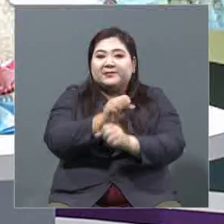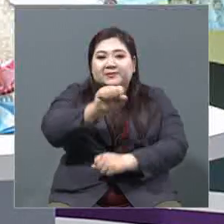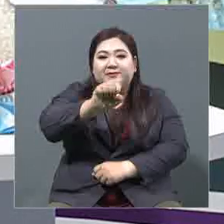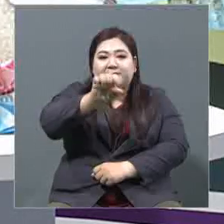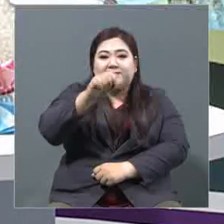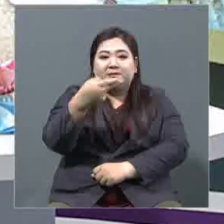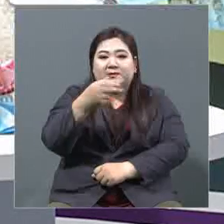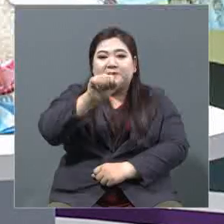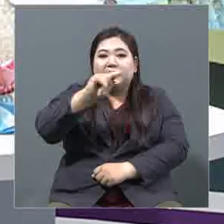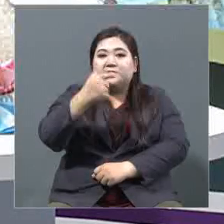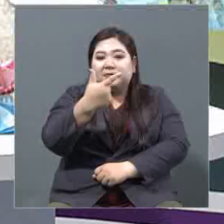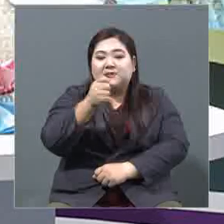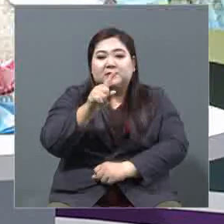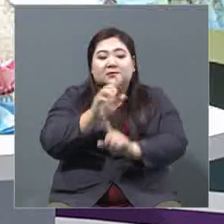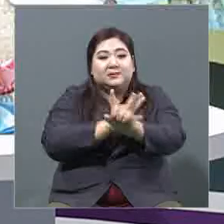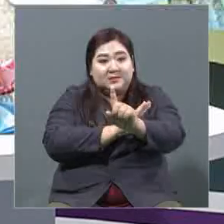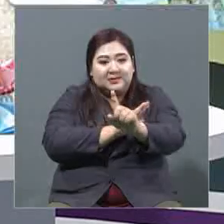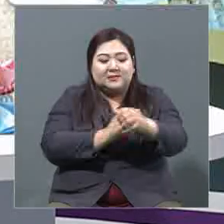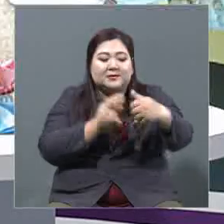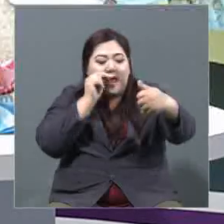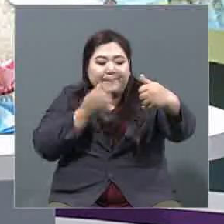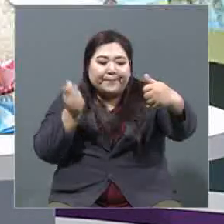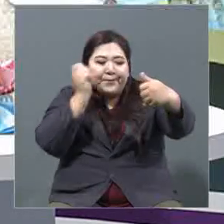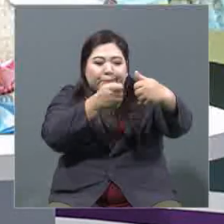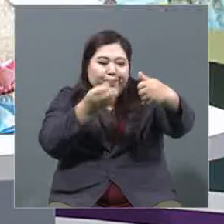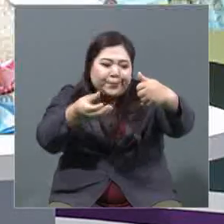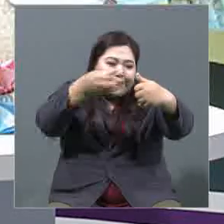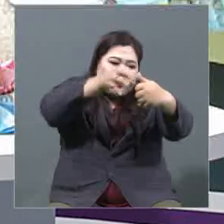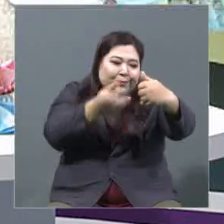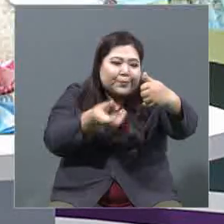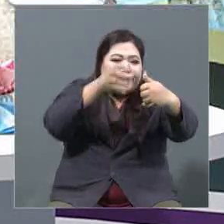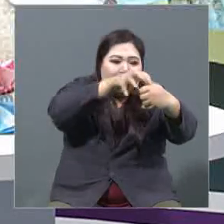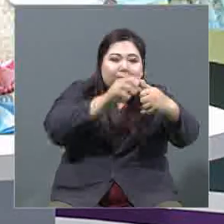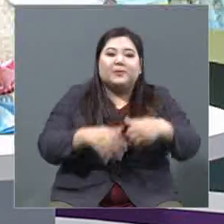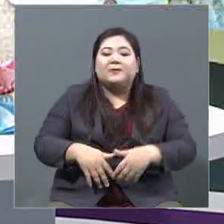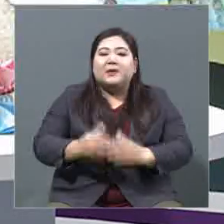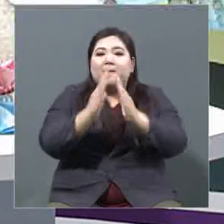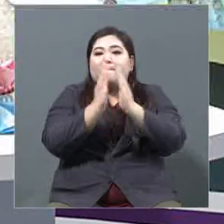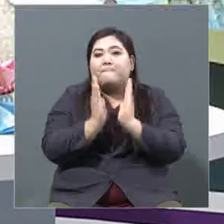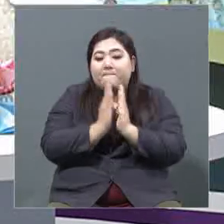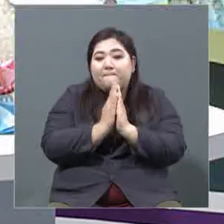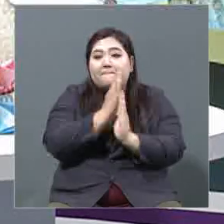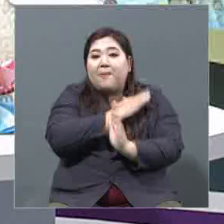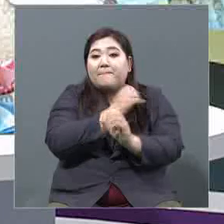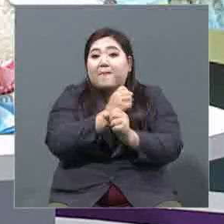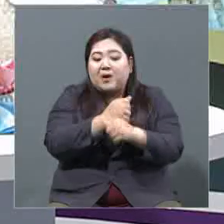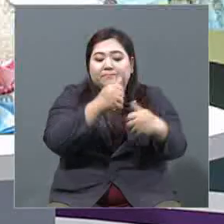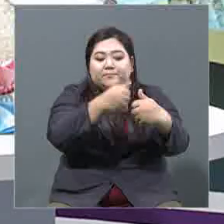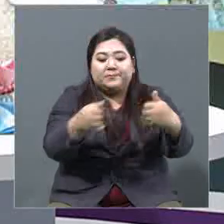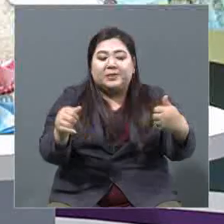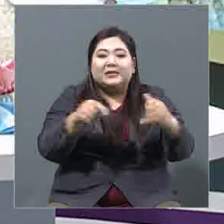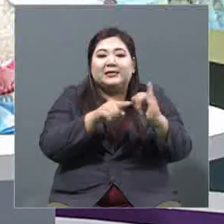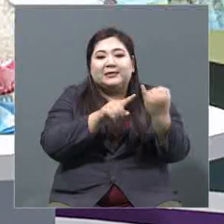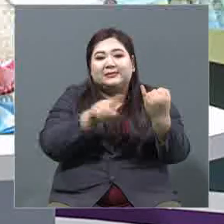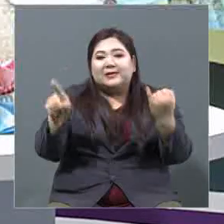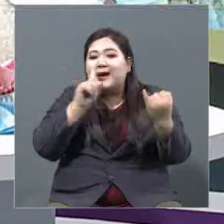สิงห์วรมหาวิหารแล้วก็พระประจำวันเกิดซึ่งเปิดให้พี่น้องประชาชนส่งน้ำพระขอพรกันในช่วงเทศกาลสงกรานต์